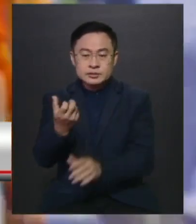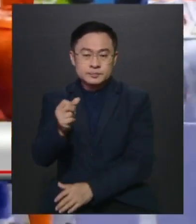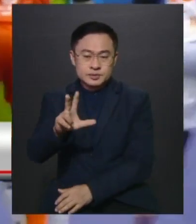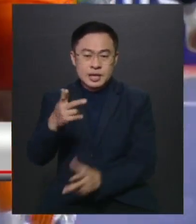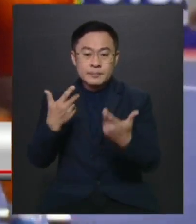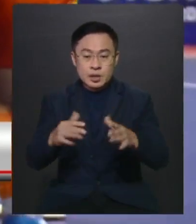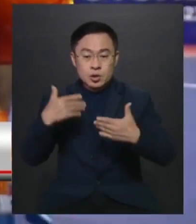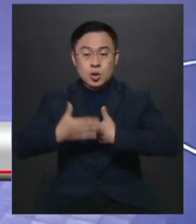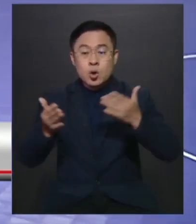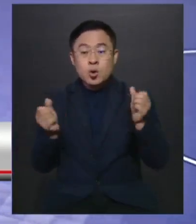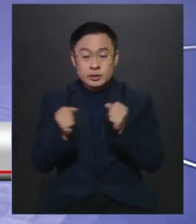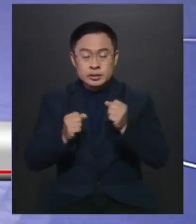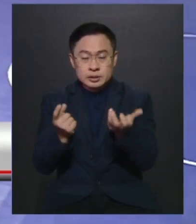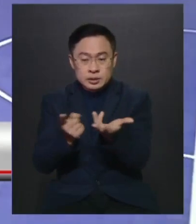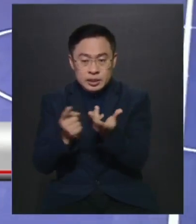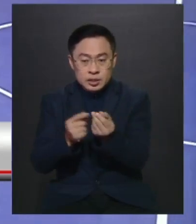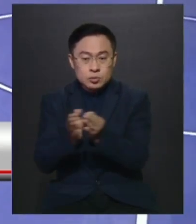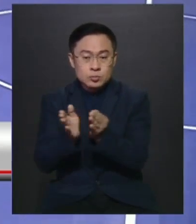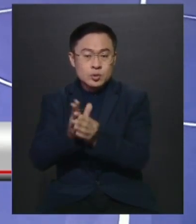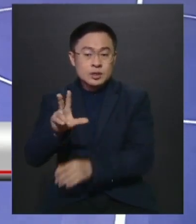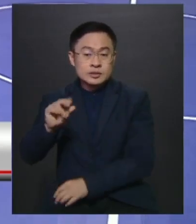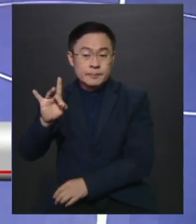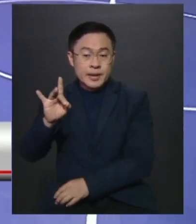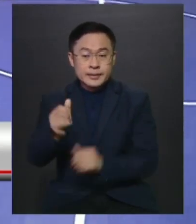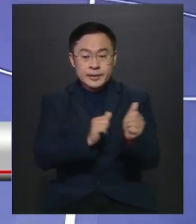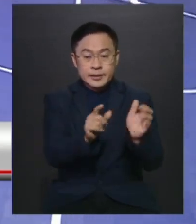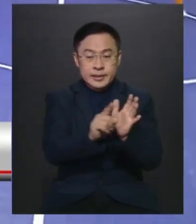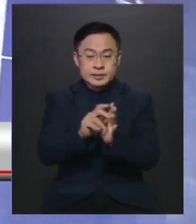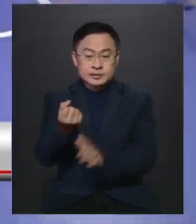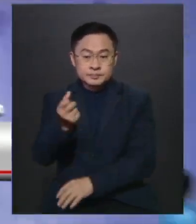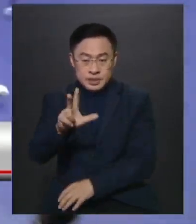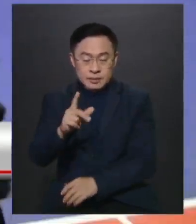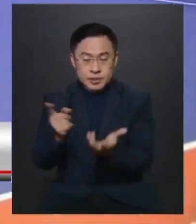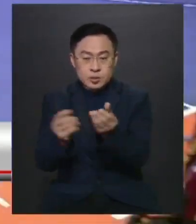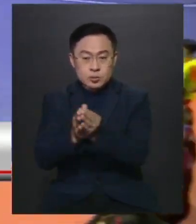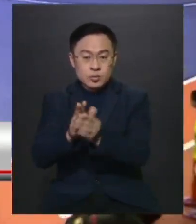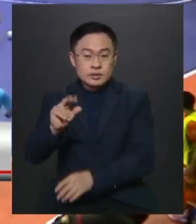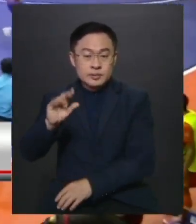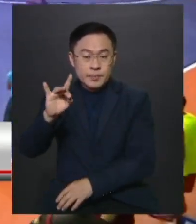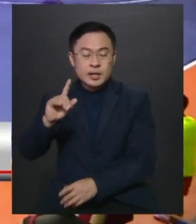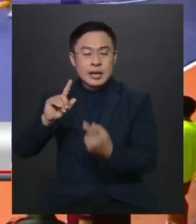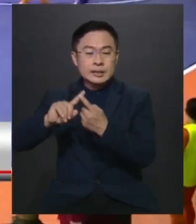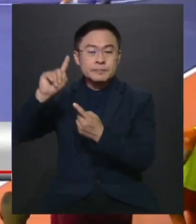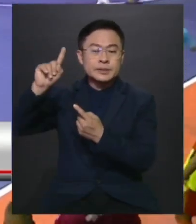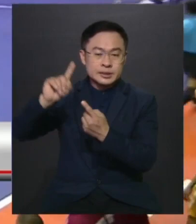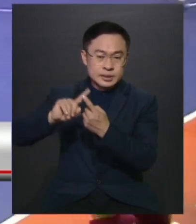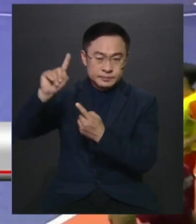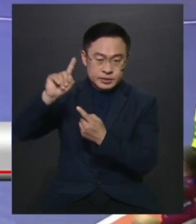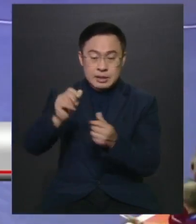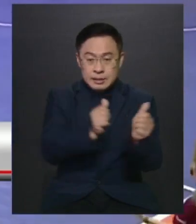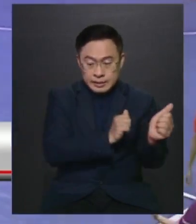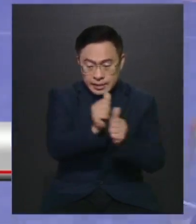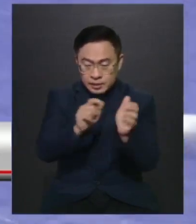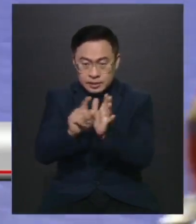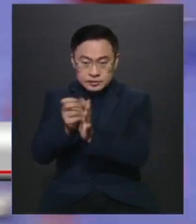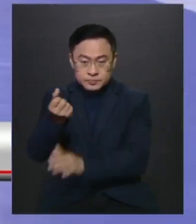ห้องเย็นท่าข้ามขยับไปมี 38คะแนนจากการลงสนาม 13นัดนำเป็นจ่าฝูงแล้วก็ยังรักษาสถิติไม่แพ้ใครใน